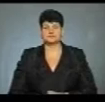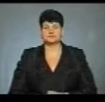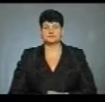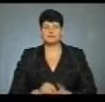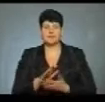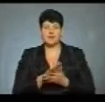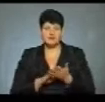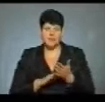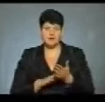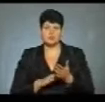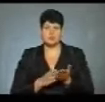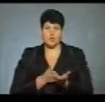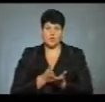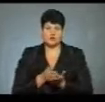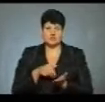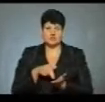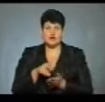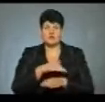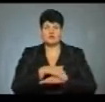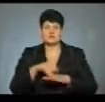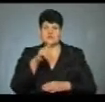Далі колона пройшла вулицею Замковою.